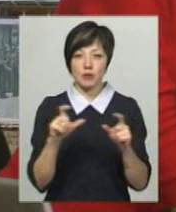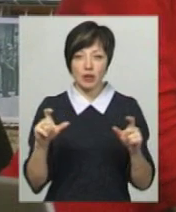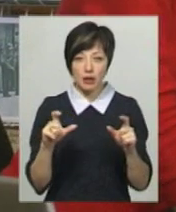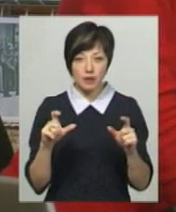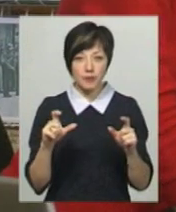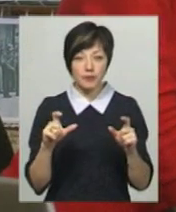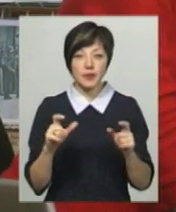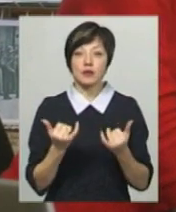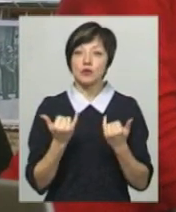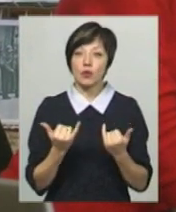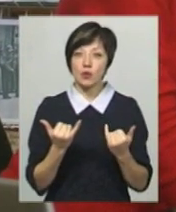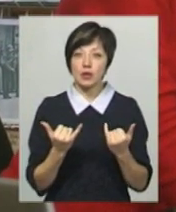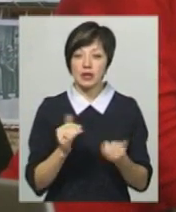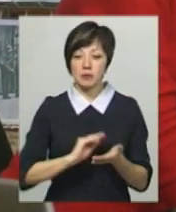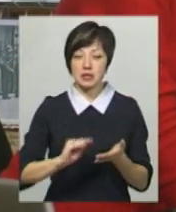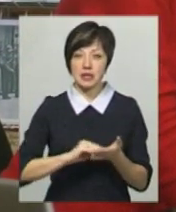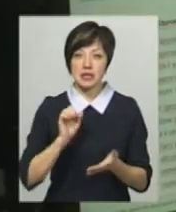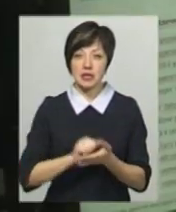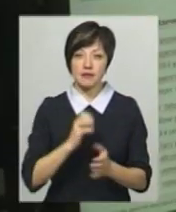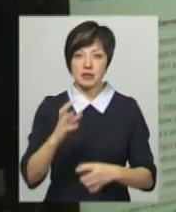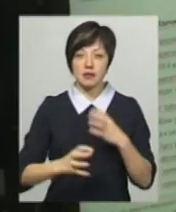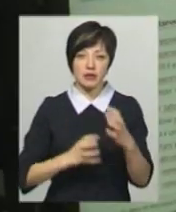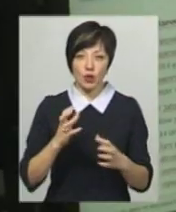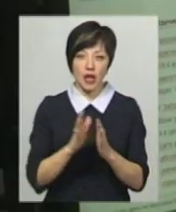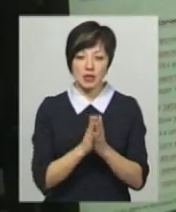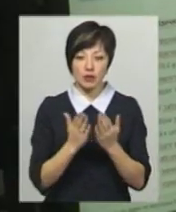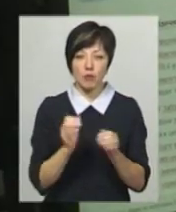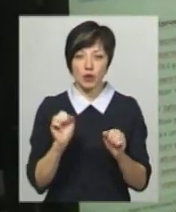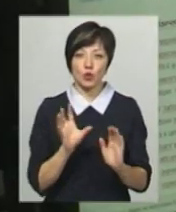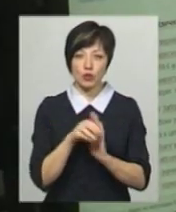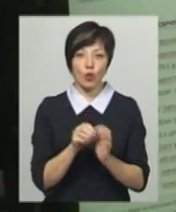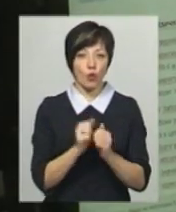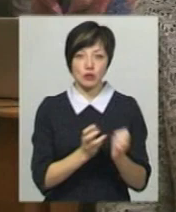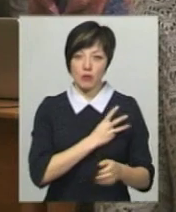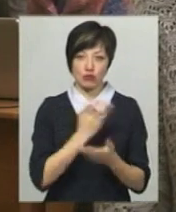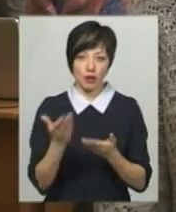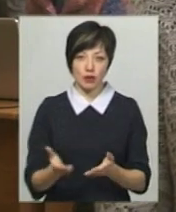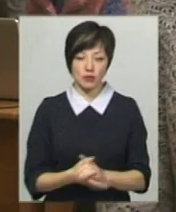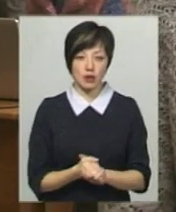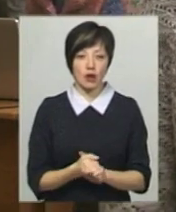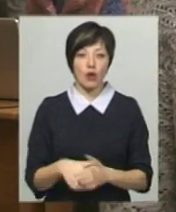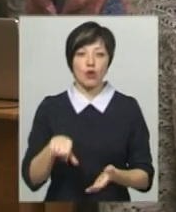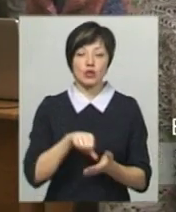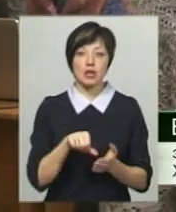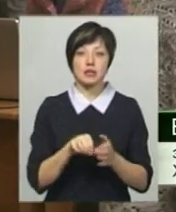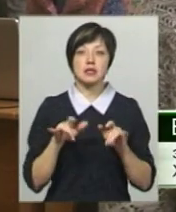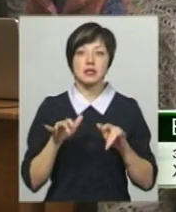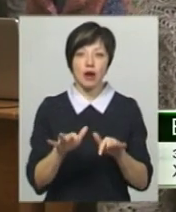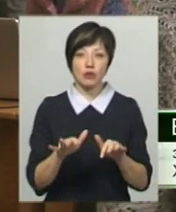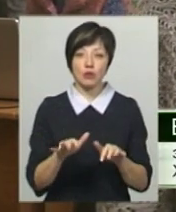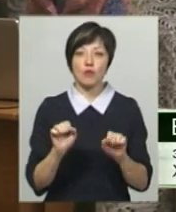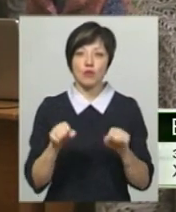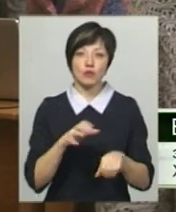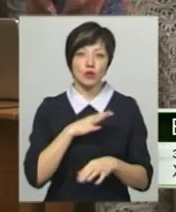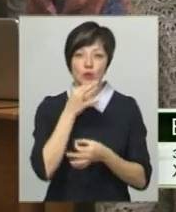Валентини Міхалевської, сьогодні до написання статей у Всесвітню енциклопедію міг долучитися кожен бажаючий. Учасниками заходу може